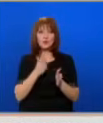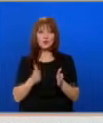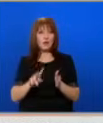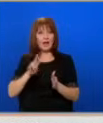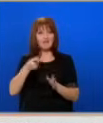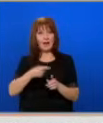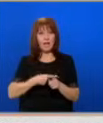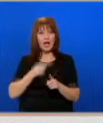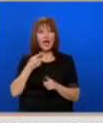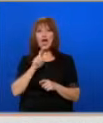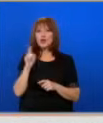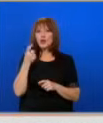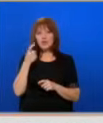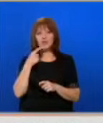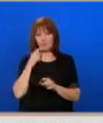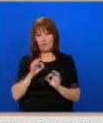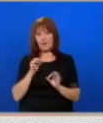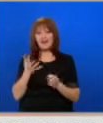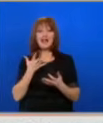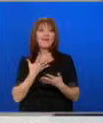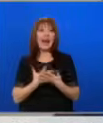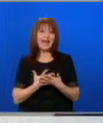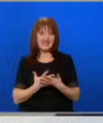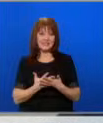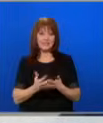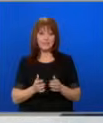месеца. Обвиняемият Георгиев е в ареста в момента.